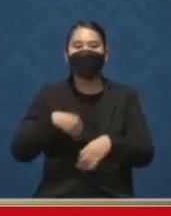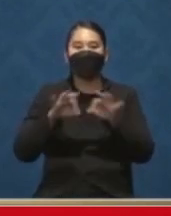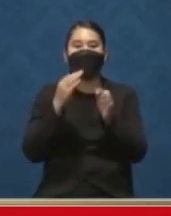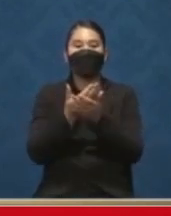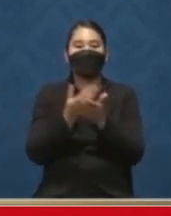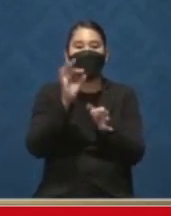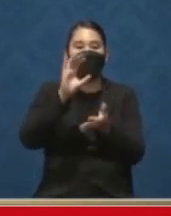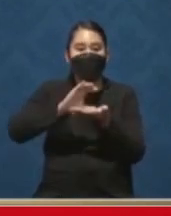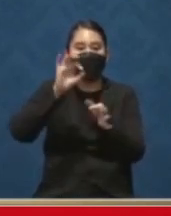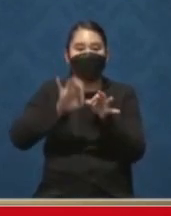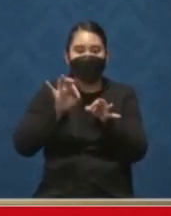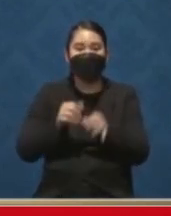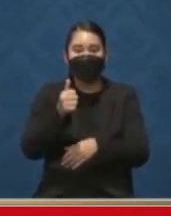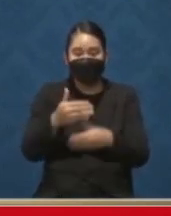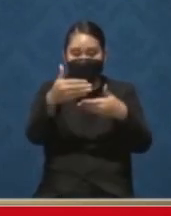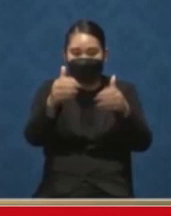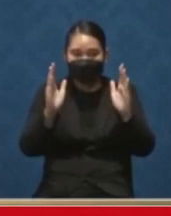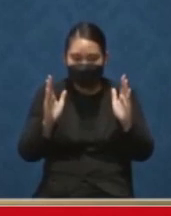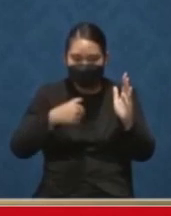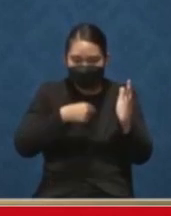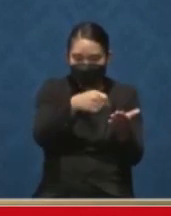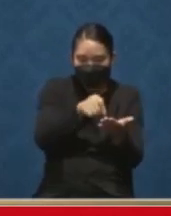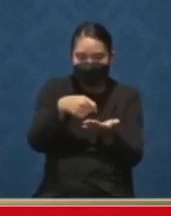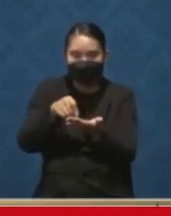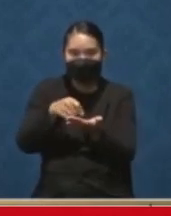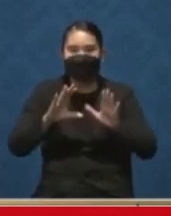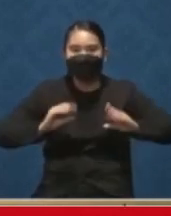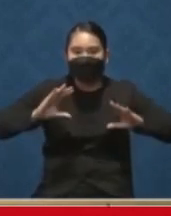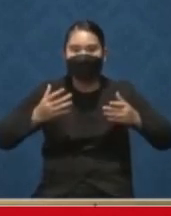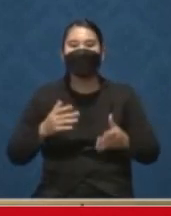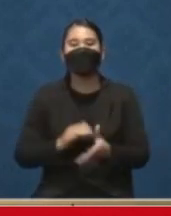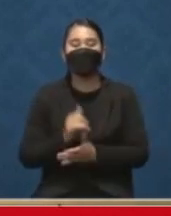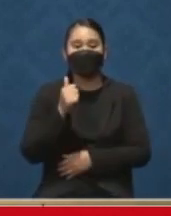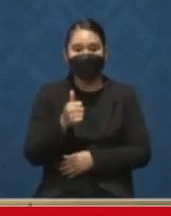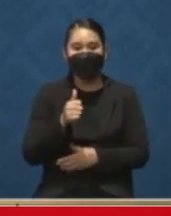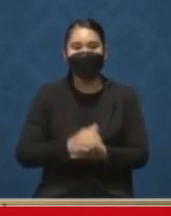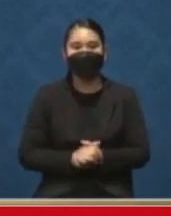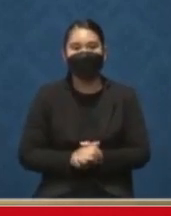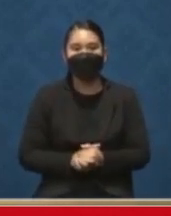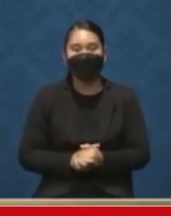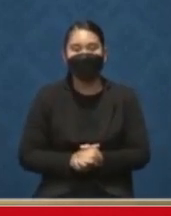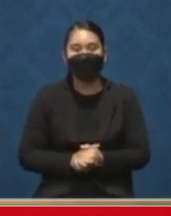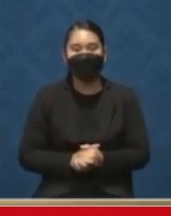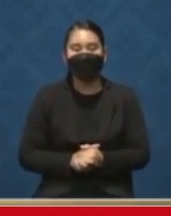เข้าไปคูหาแล้วก็ว่ากันทีเดียวเลยว่ากันว่าจะชอบเห็นชอบไม่ชอบในการจัดตั้งสสรอะไร